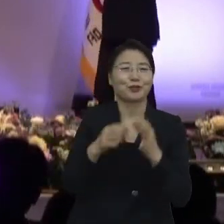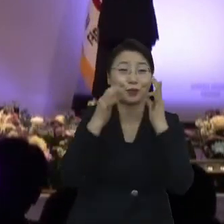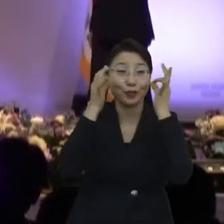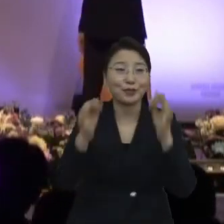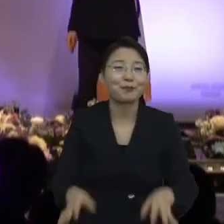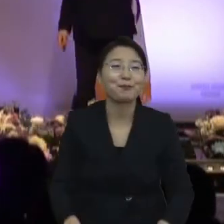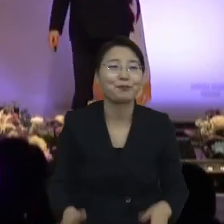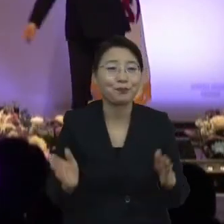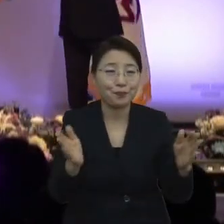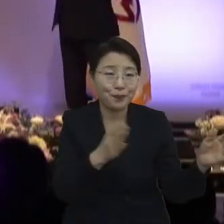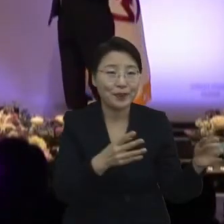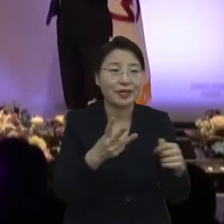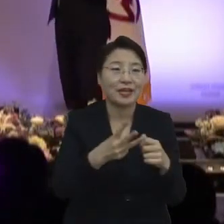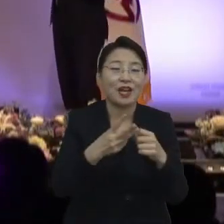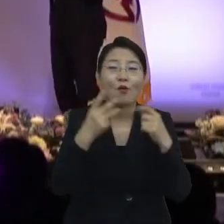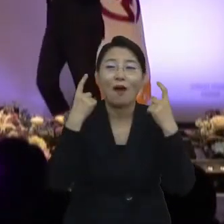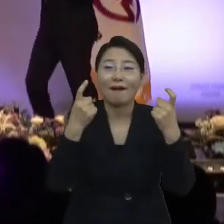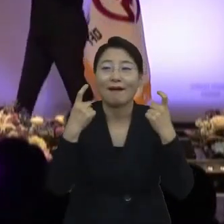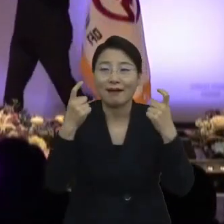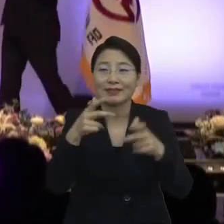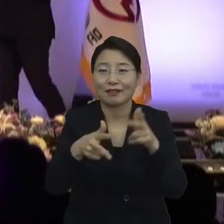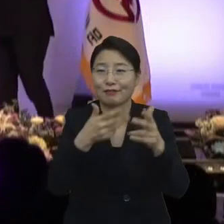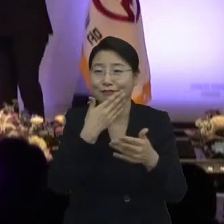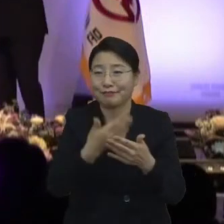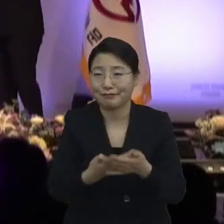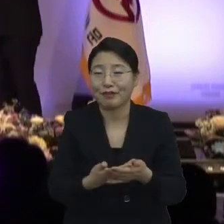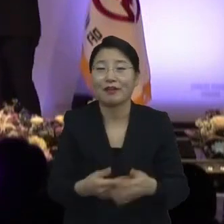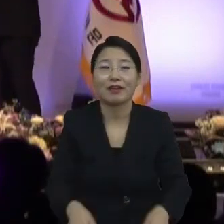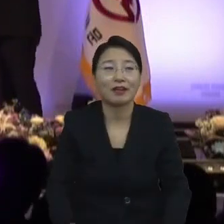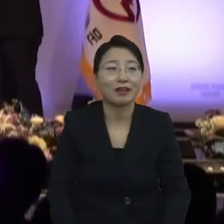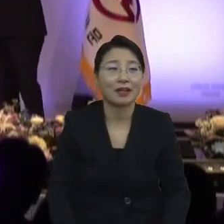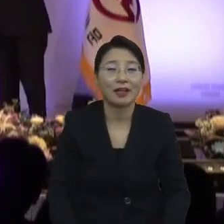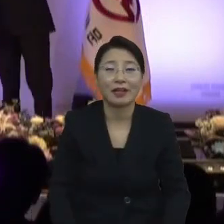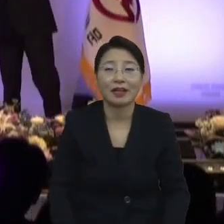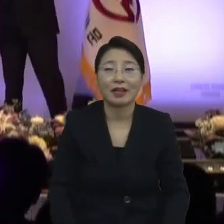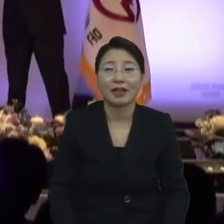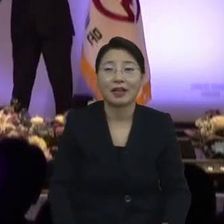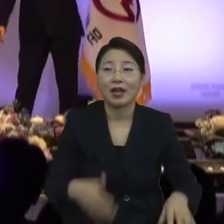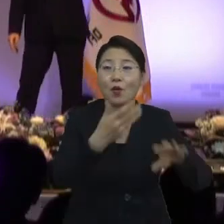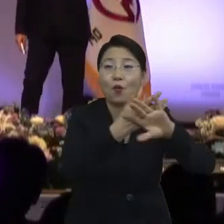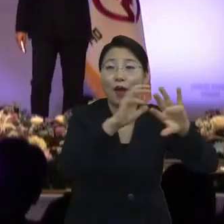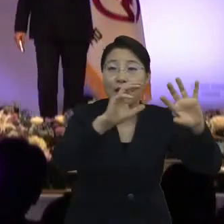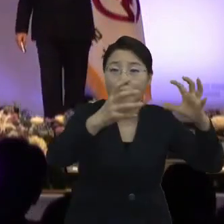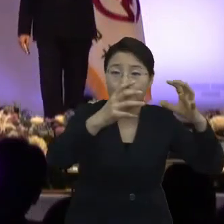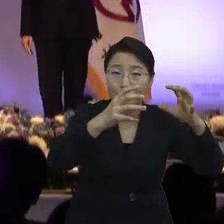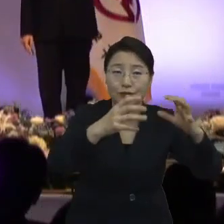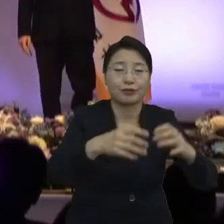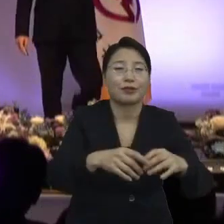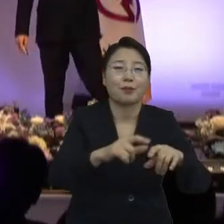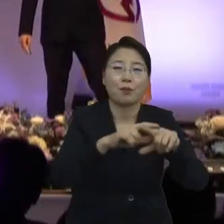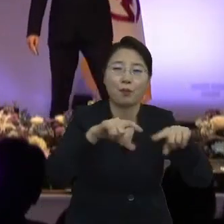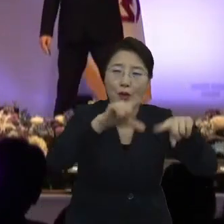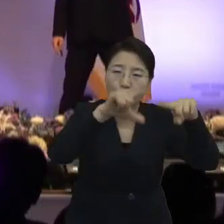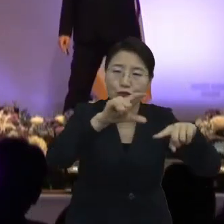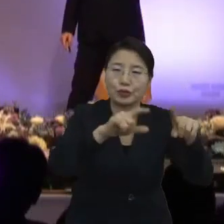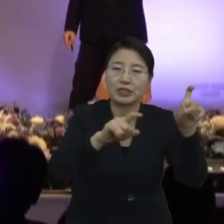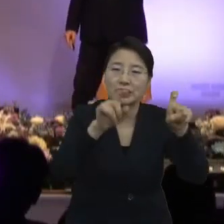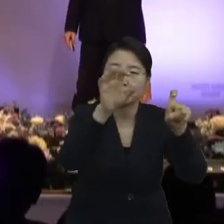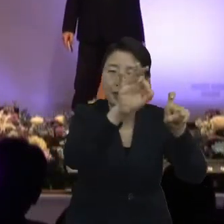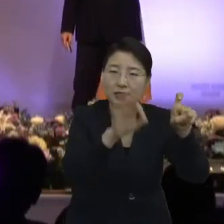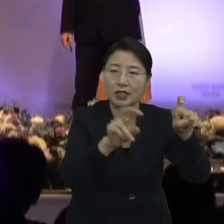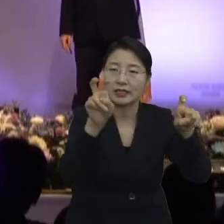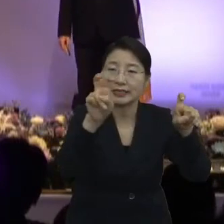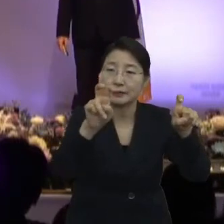관광산업이 또 중요합니다. 저기 표에 보면은 외국은 평균 한 10%에서 20% 정도의